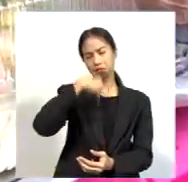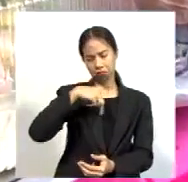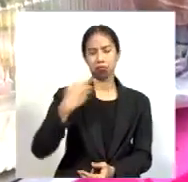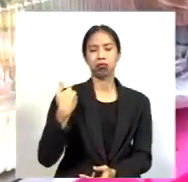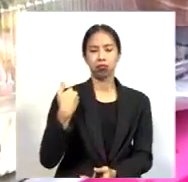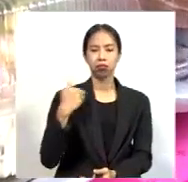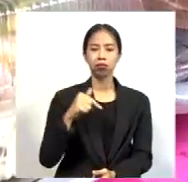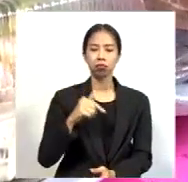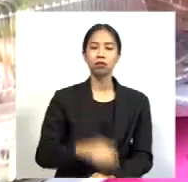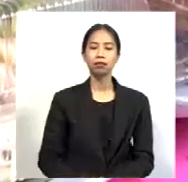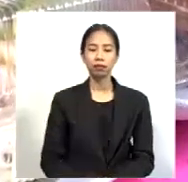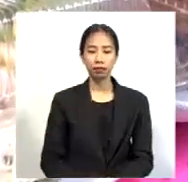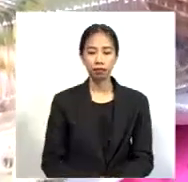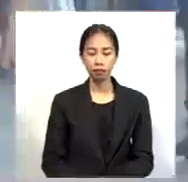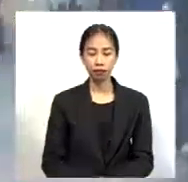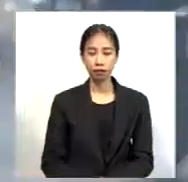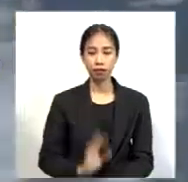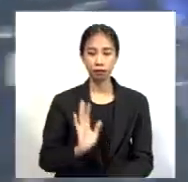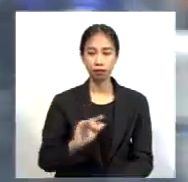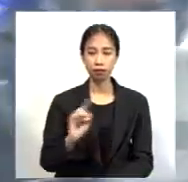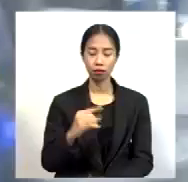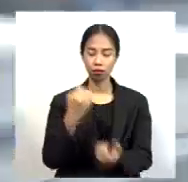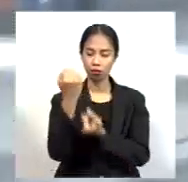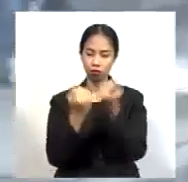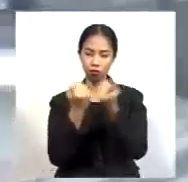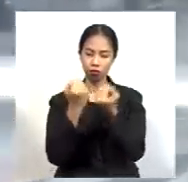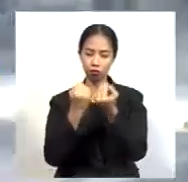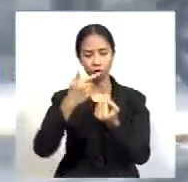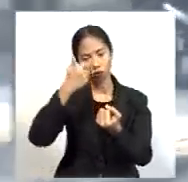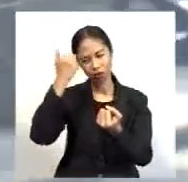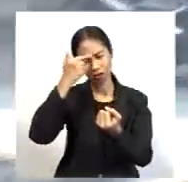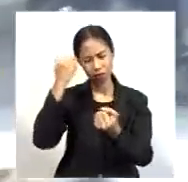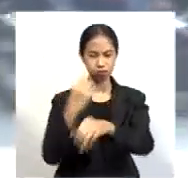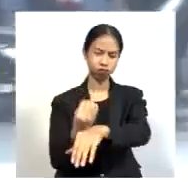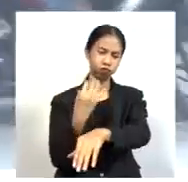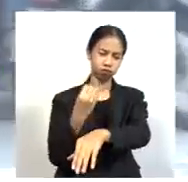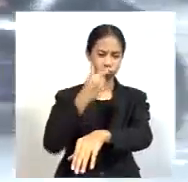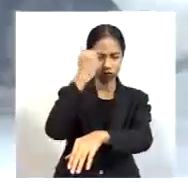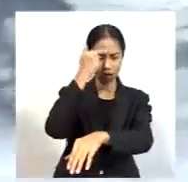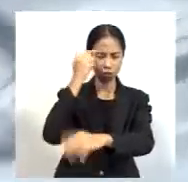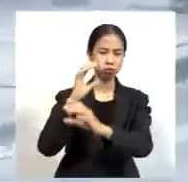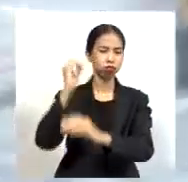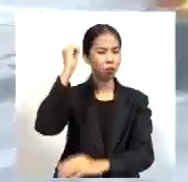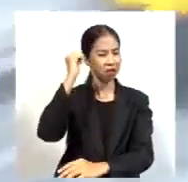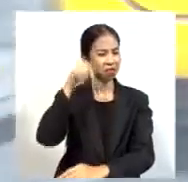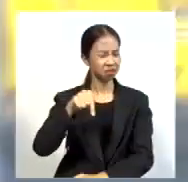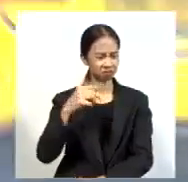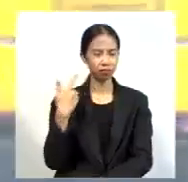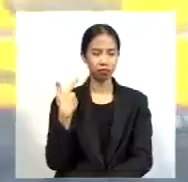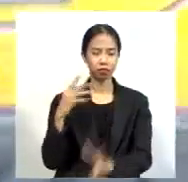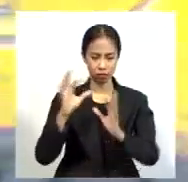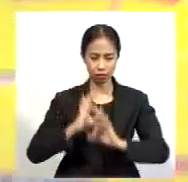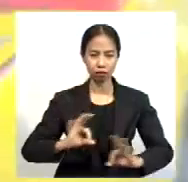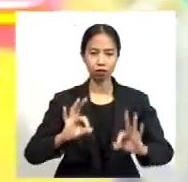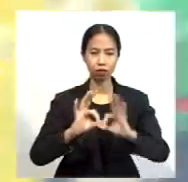ละอองขนาดเล็กจากการก่อสร้างแล้วก็บวกกับควันดำจากรถเมล์อีกดังนั้นการสวมใส่หน้ากากอนามัยจึงเป็นการป้องกันตนเอง